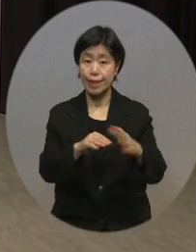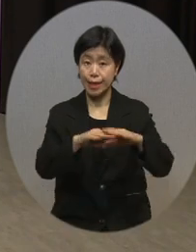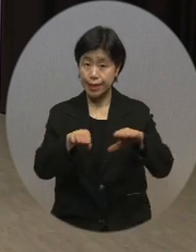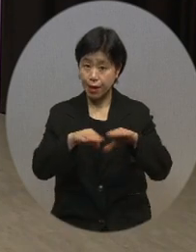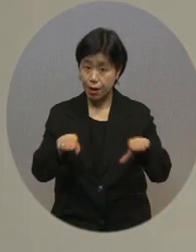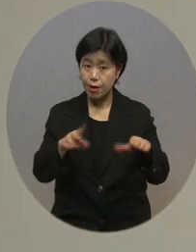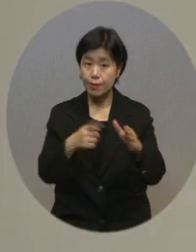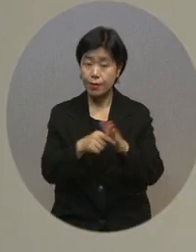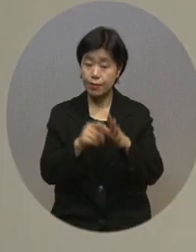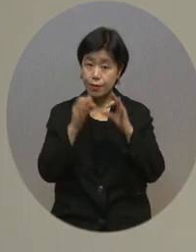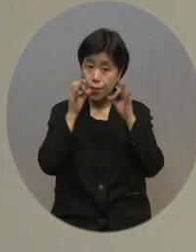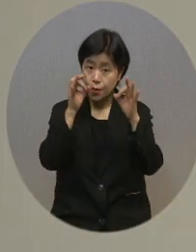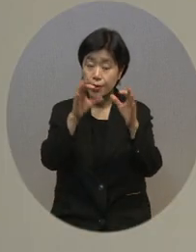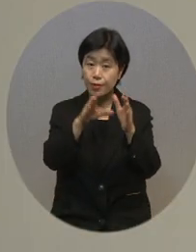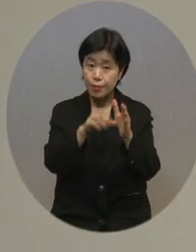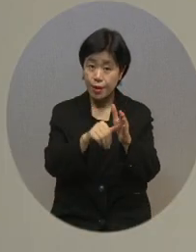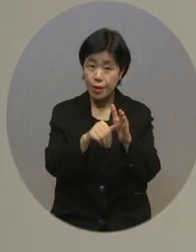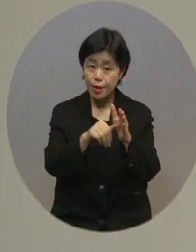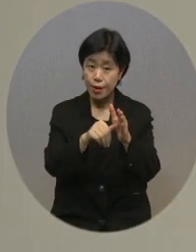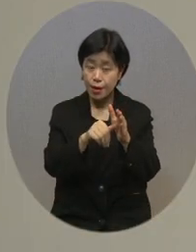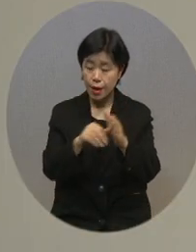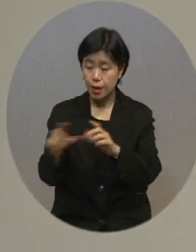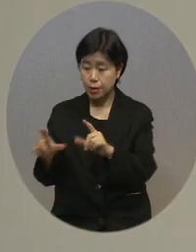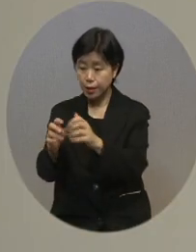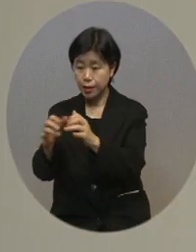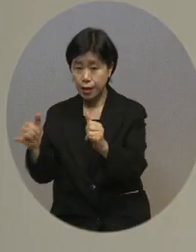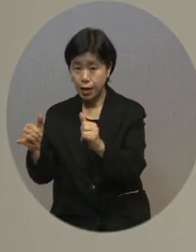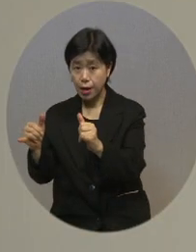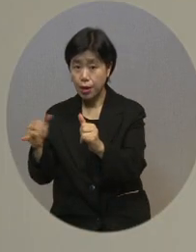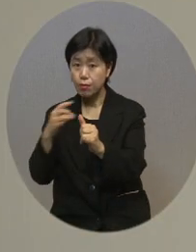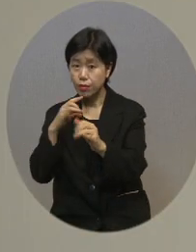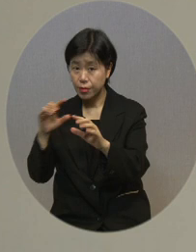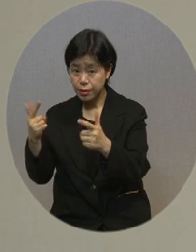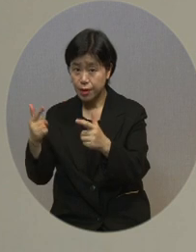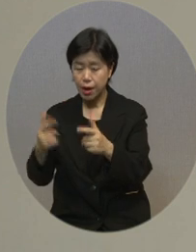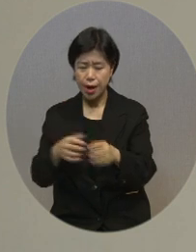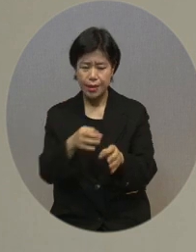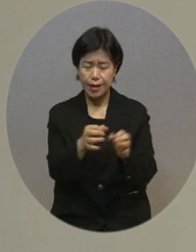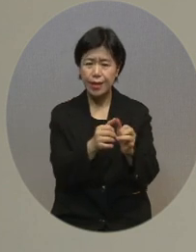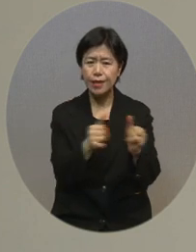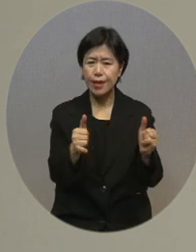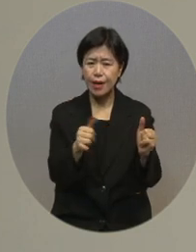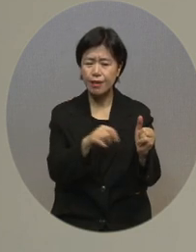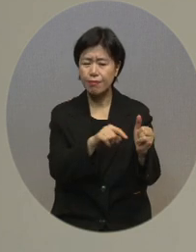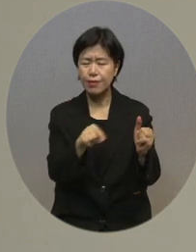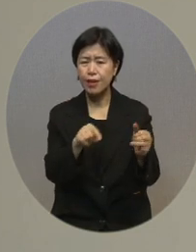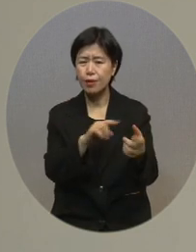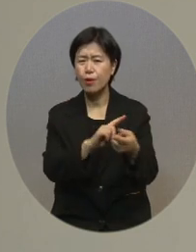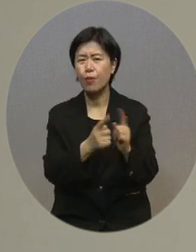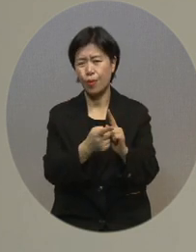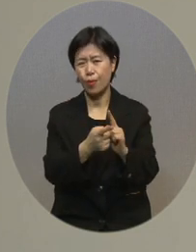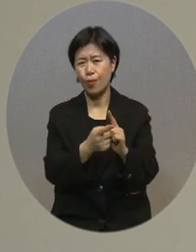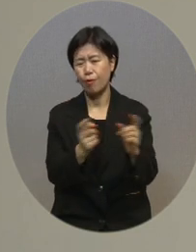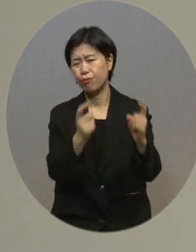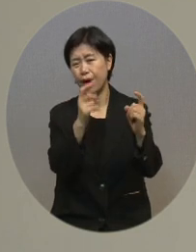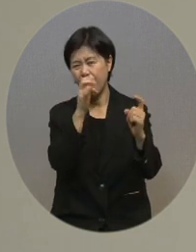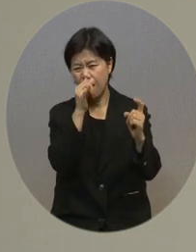하다 보면은 꼭 주민이 아니고 상인들 간에 또 갈등이 있거든요. 이제 그런 분들도 이렇게